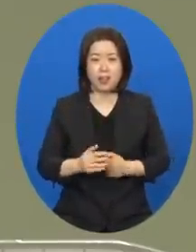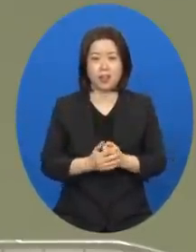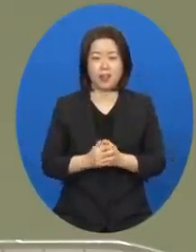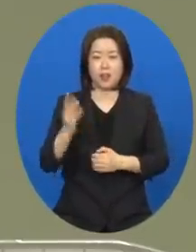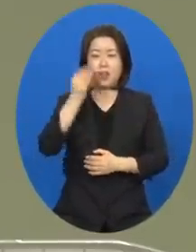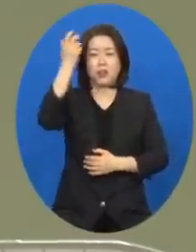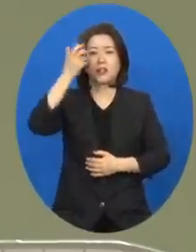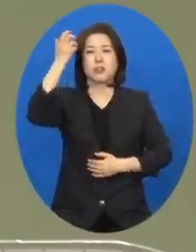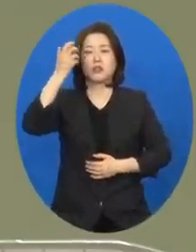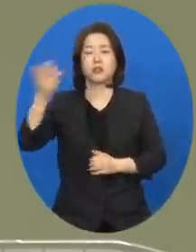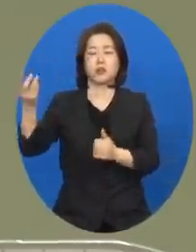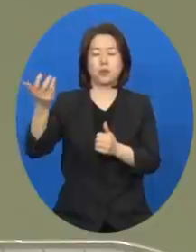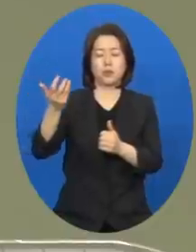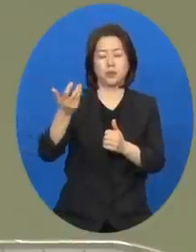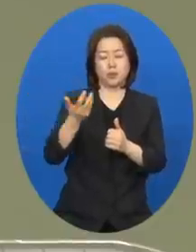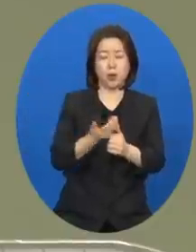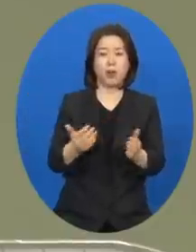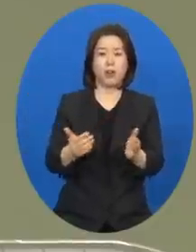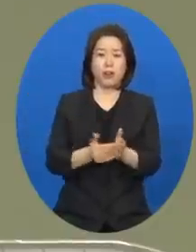성령이 임한 거예요.